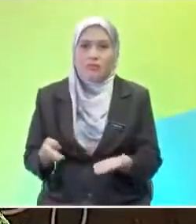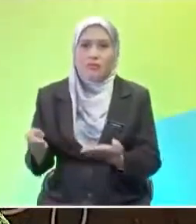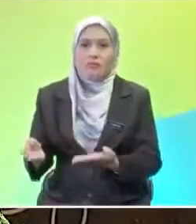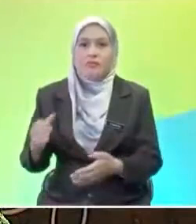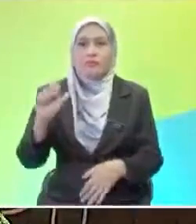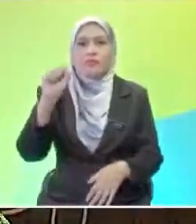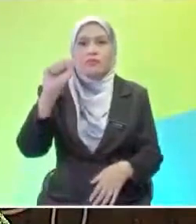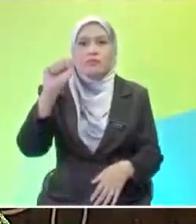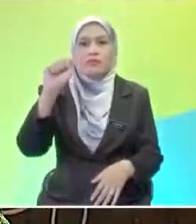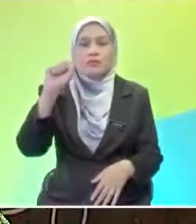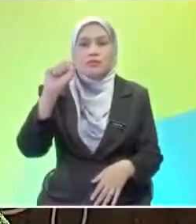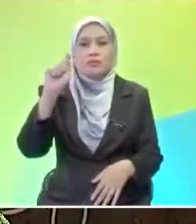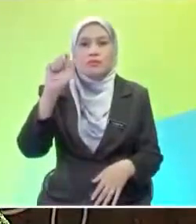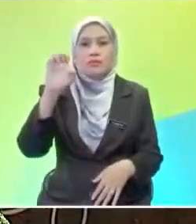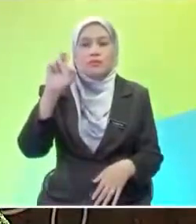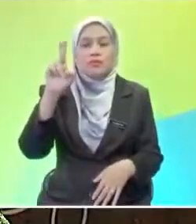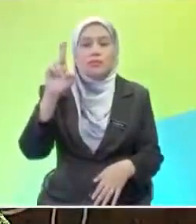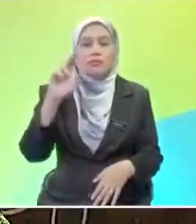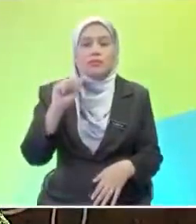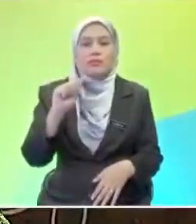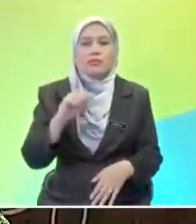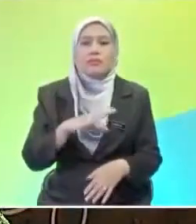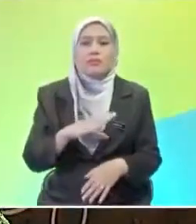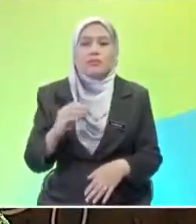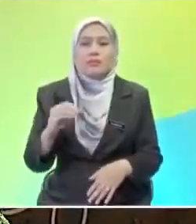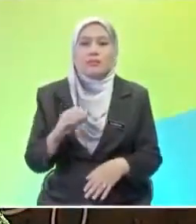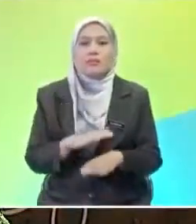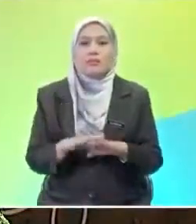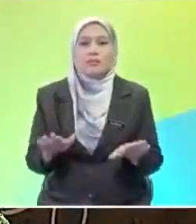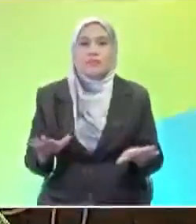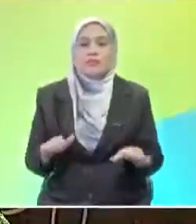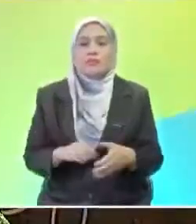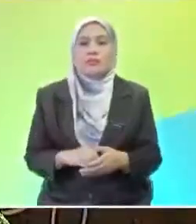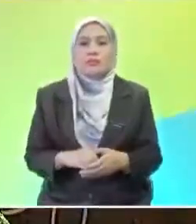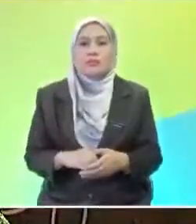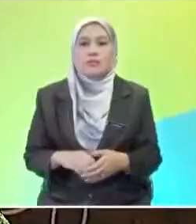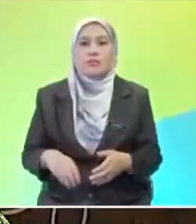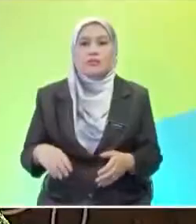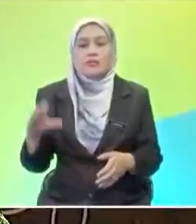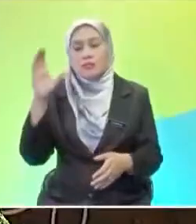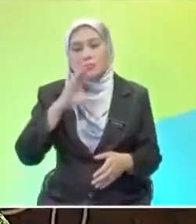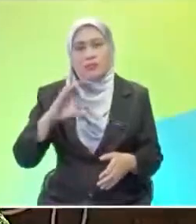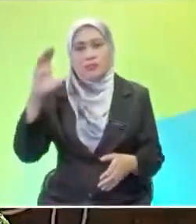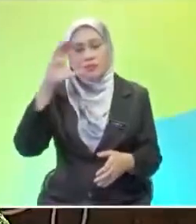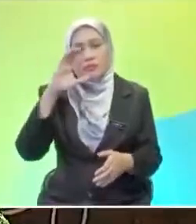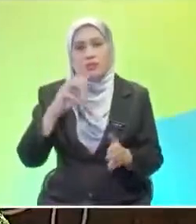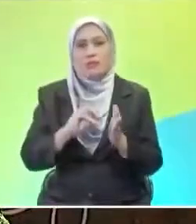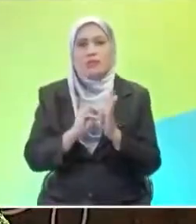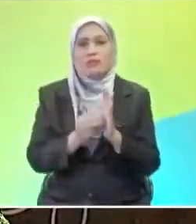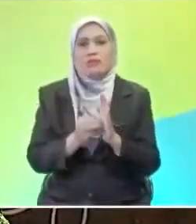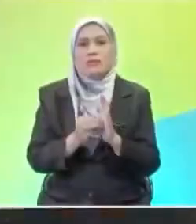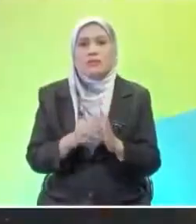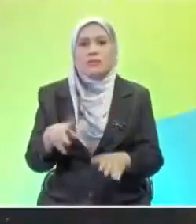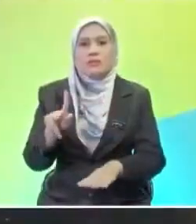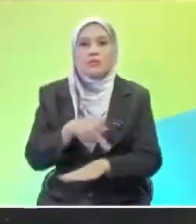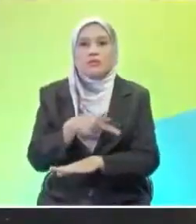sastera. Kemudian kita akan menganalisis petikan berita dan juga mencari maksud pantun. Itu